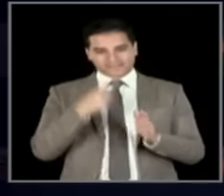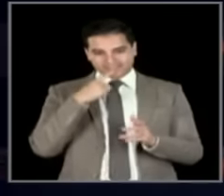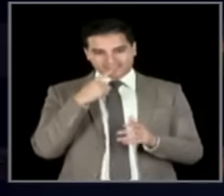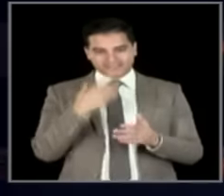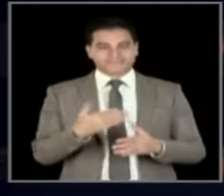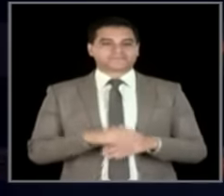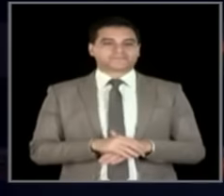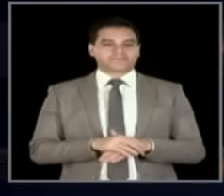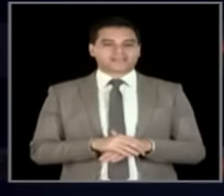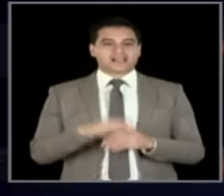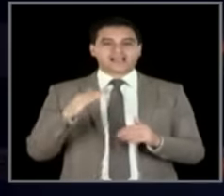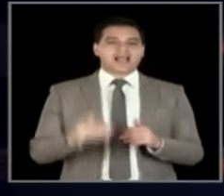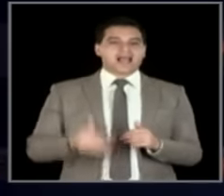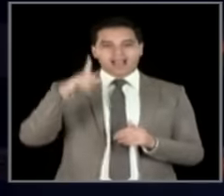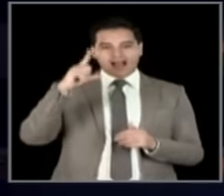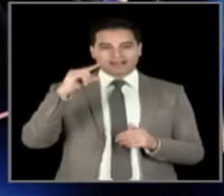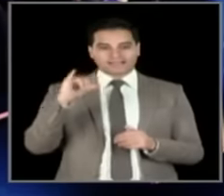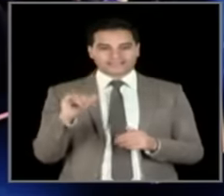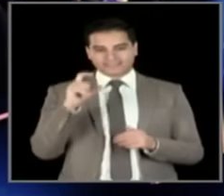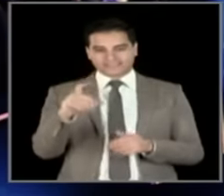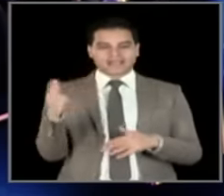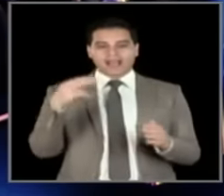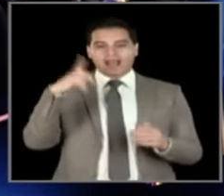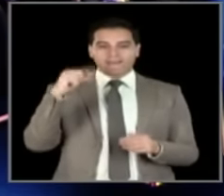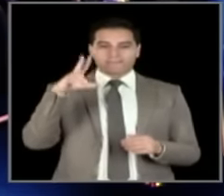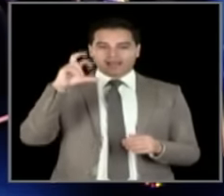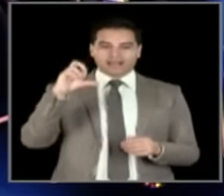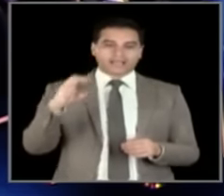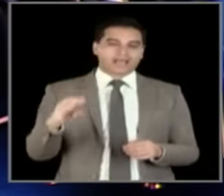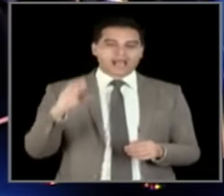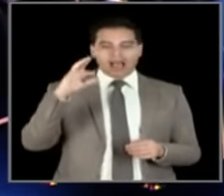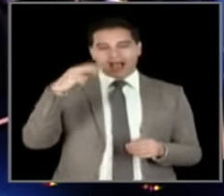اسكندرية. خالدين، خالدين عبد الجواد اتفضلي